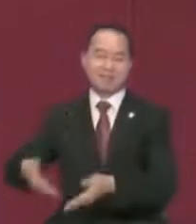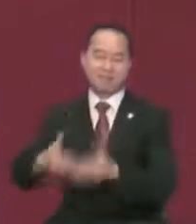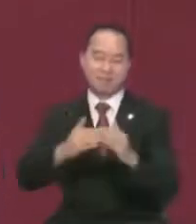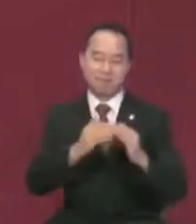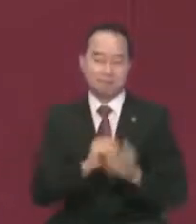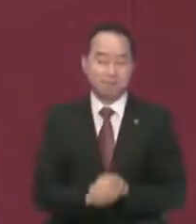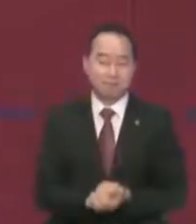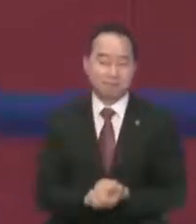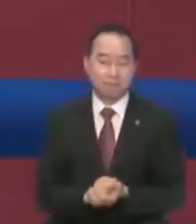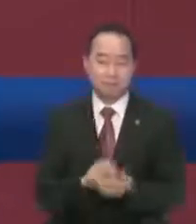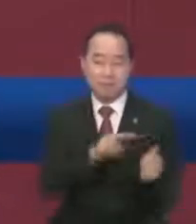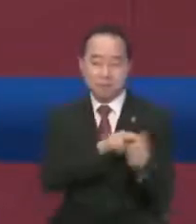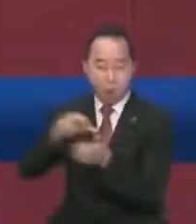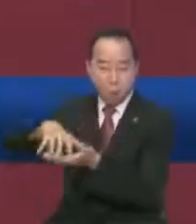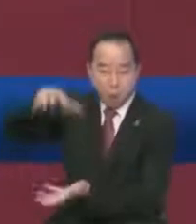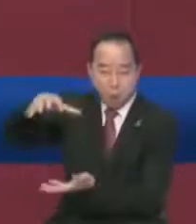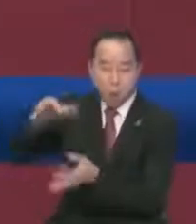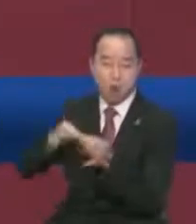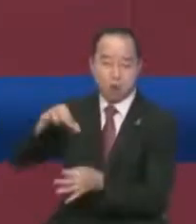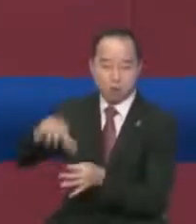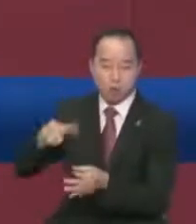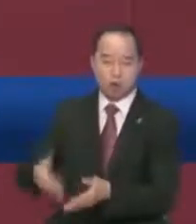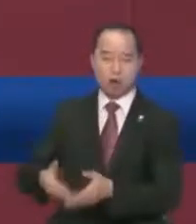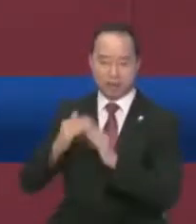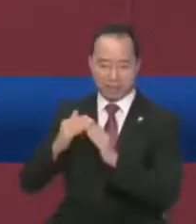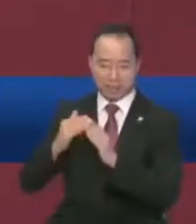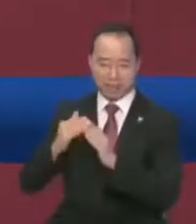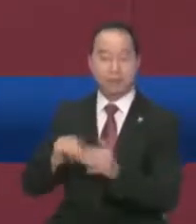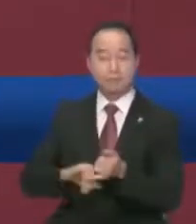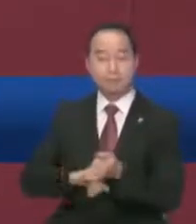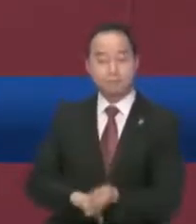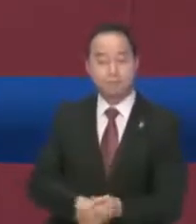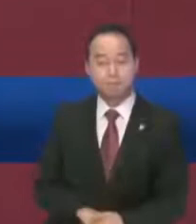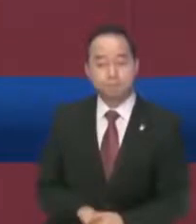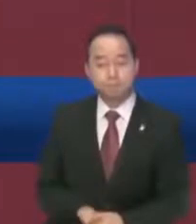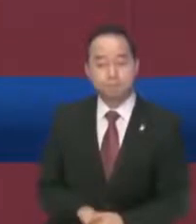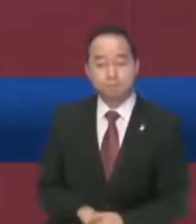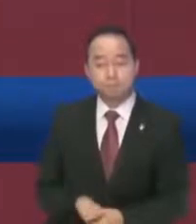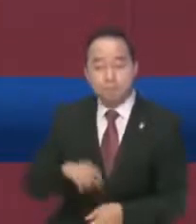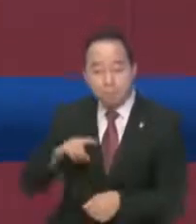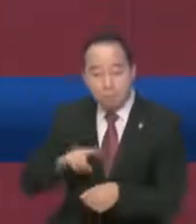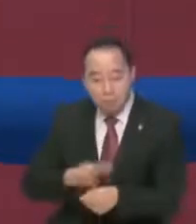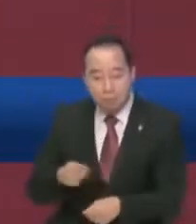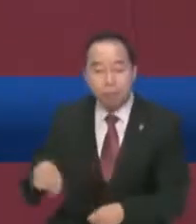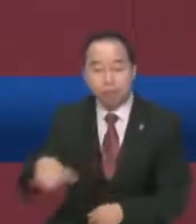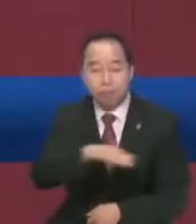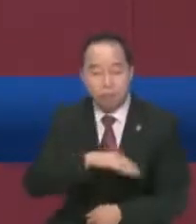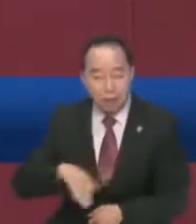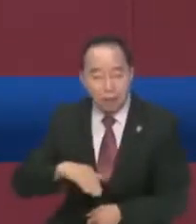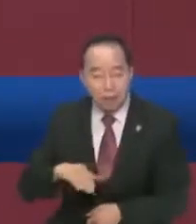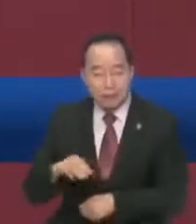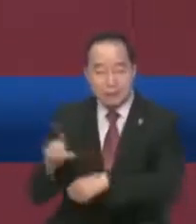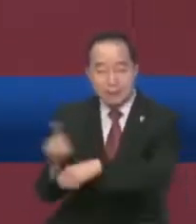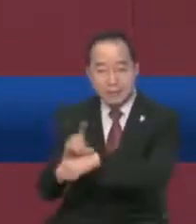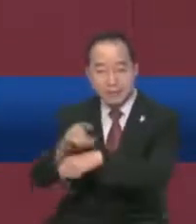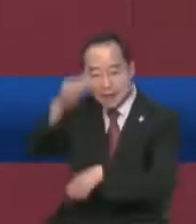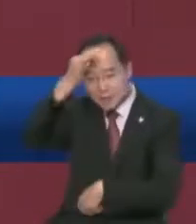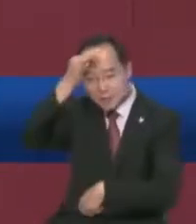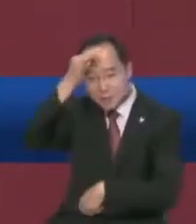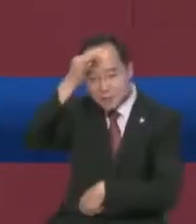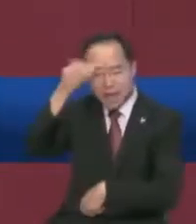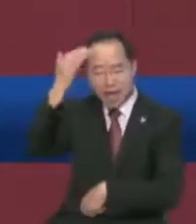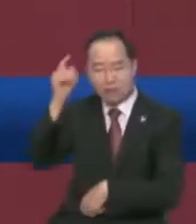설치, 데이터 가버넌스 구축을 서두르겠습니다. 그렇게 해서 우리가 디지털 기술의 표준